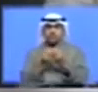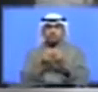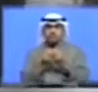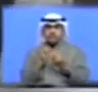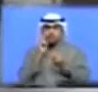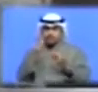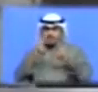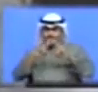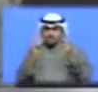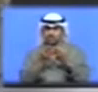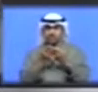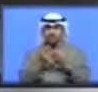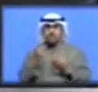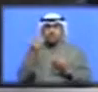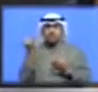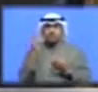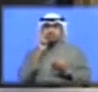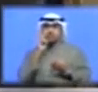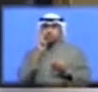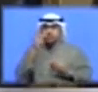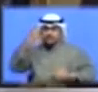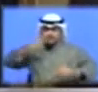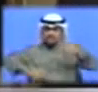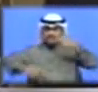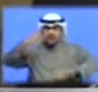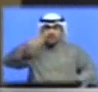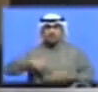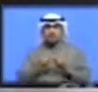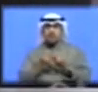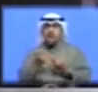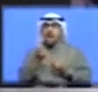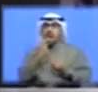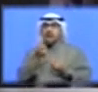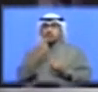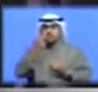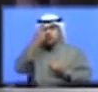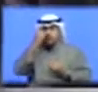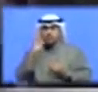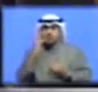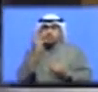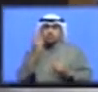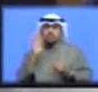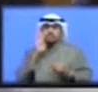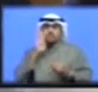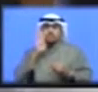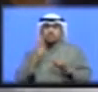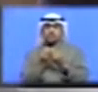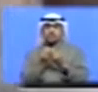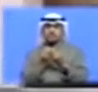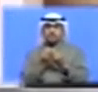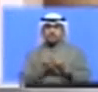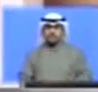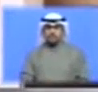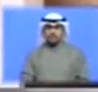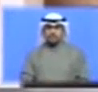المؤتمر سيسلط الضوء على الطرق التشخيصية والعلاجية الحديثة لمرضى الغدة الدرقية